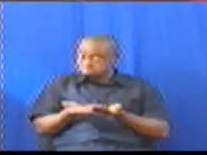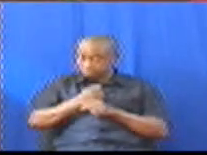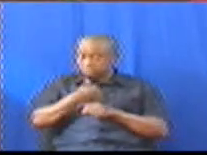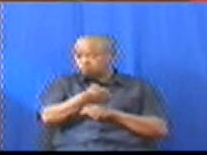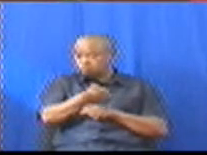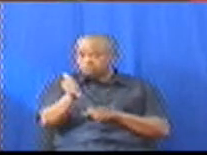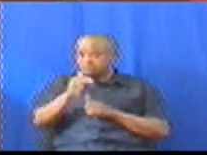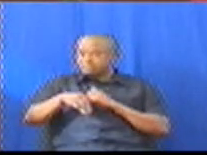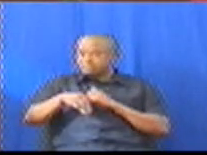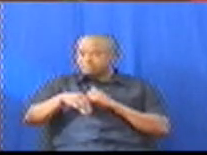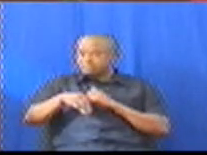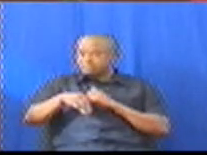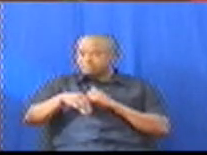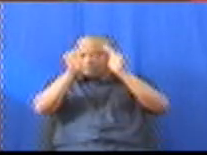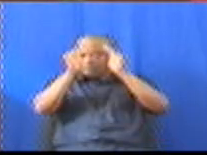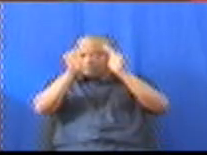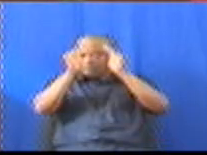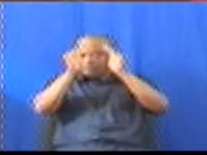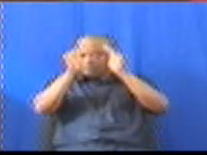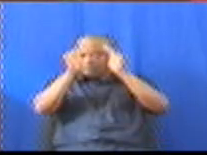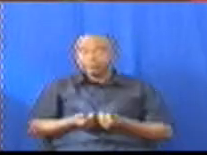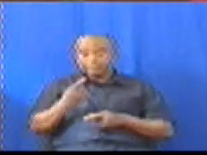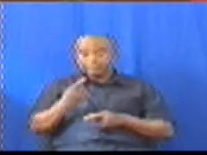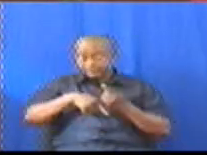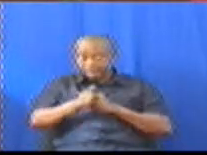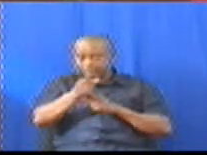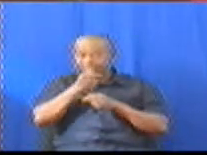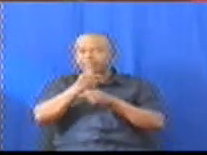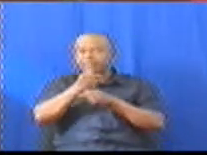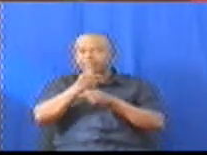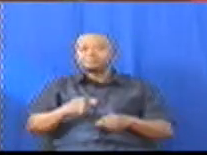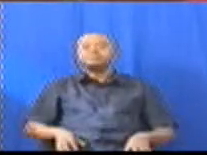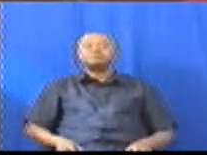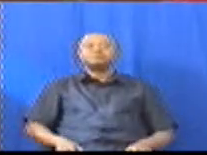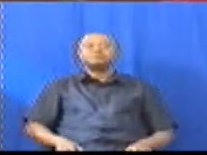Tunaongelea muundo ambao una implication kwenye budget.